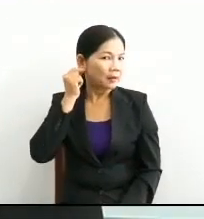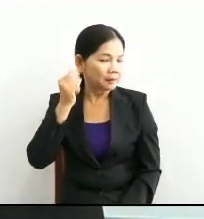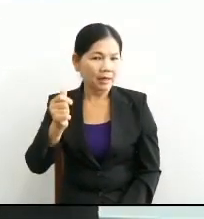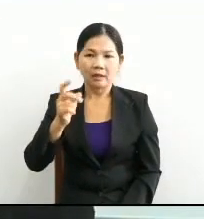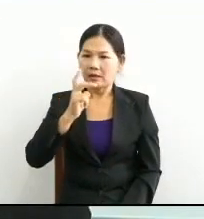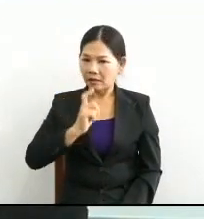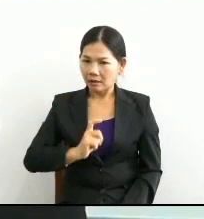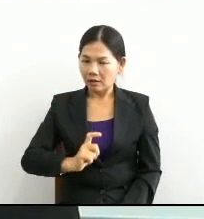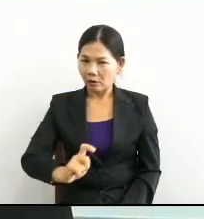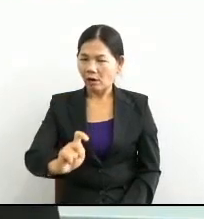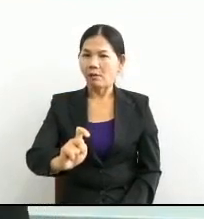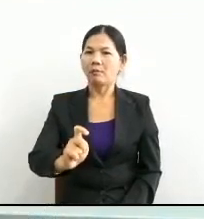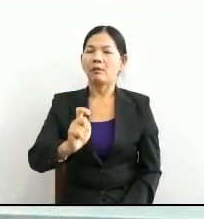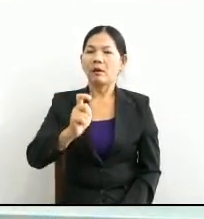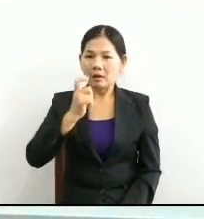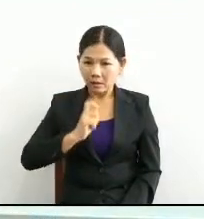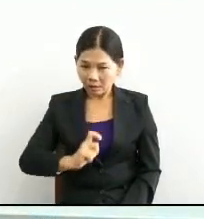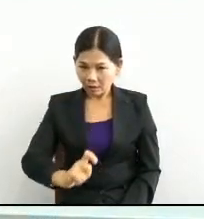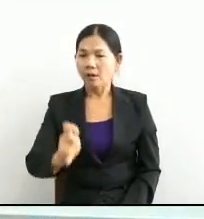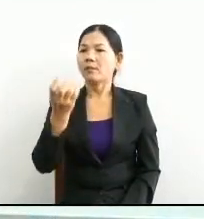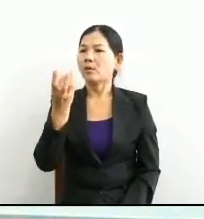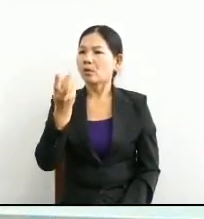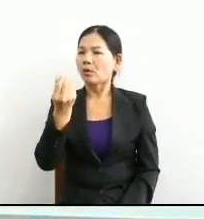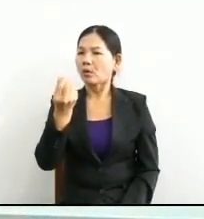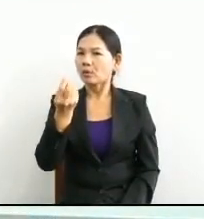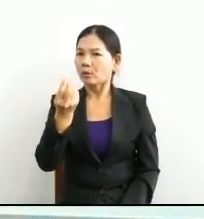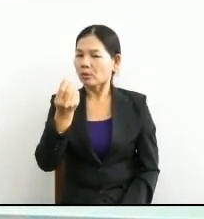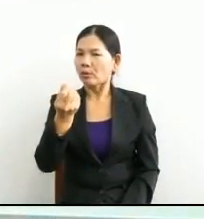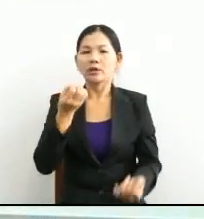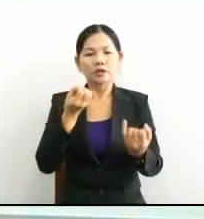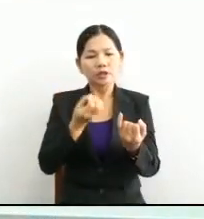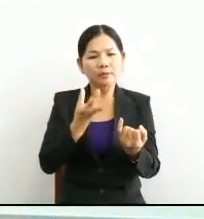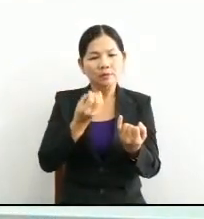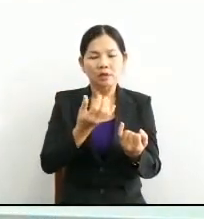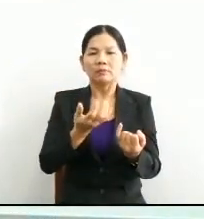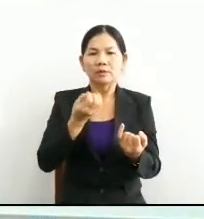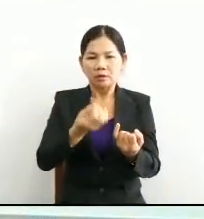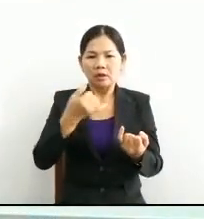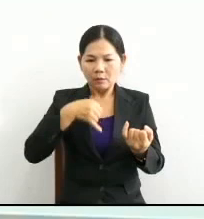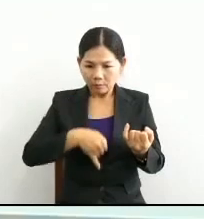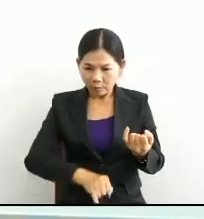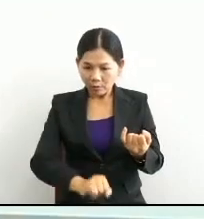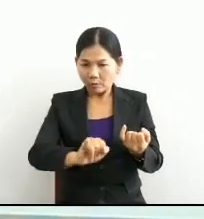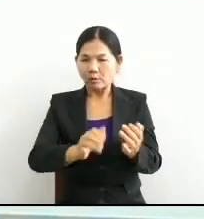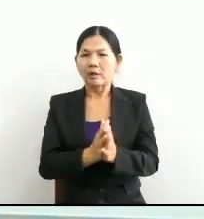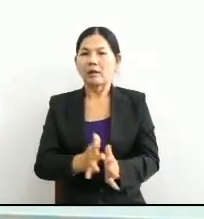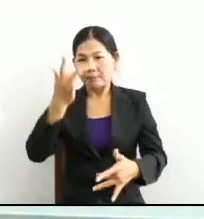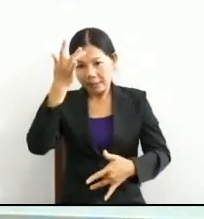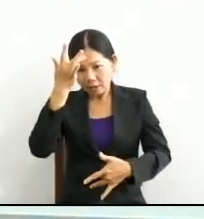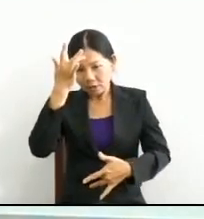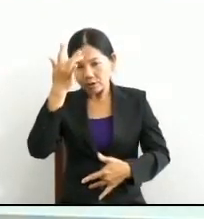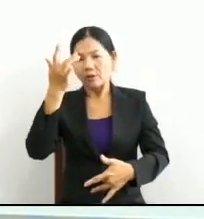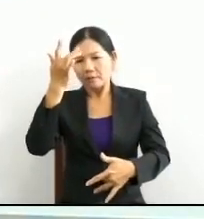lôi trên trầm con mới nọt quật rộng lôi đập bây tinh mà hộp tinh cái ấy hát bây con chứ quật mơ thai con tiền